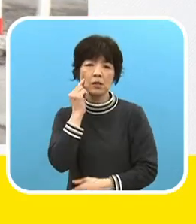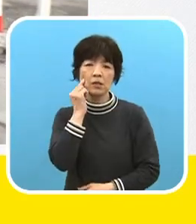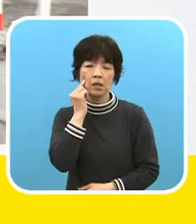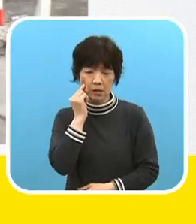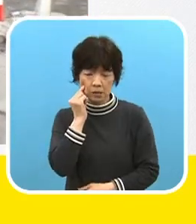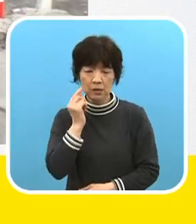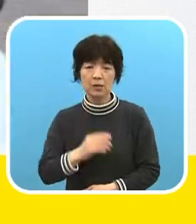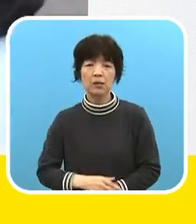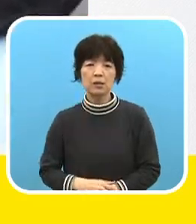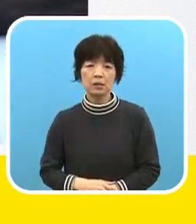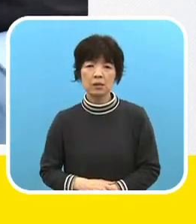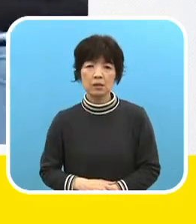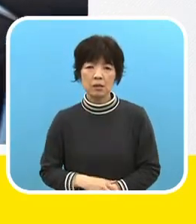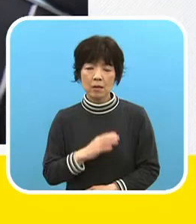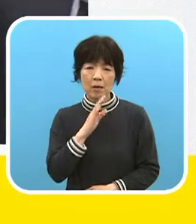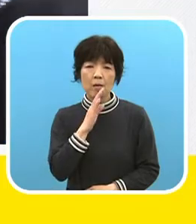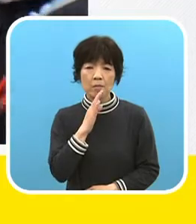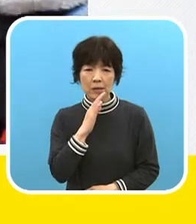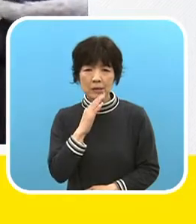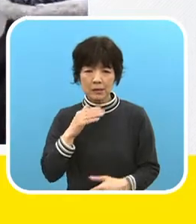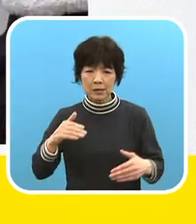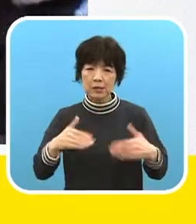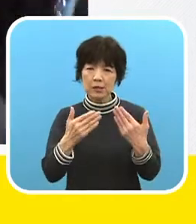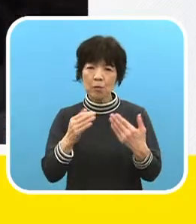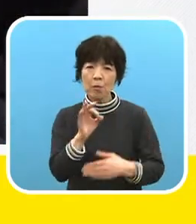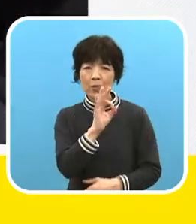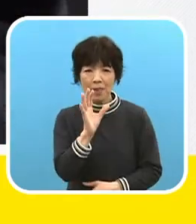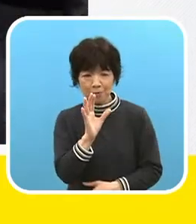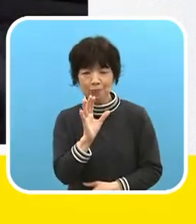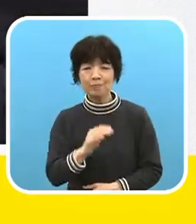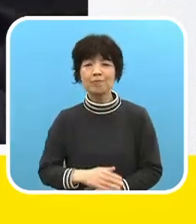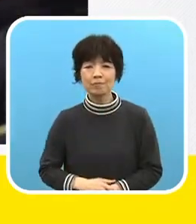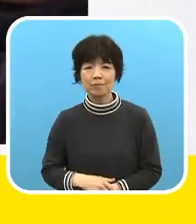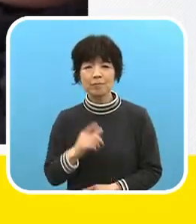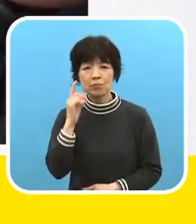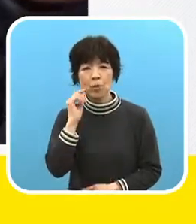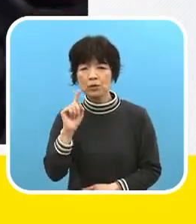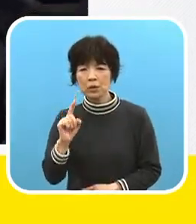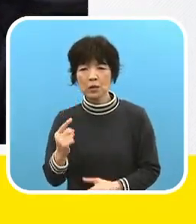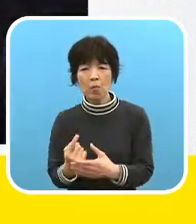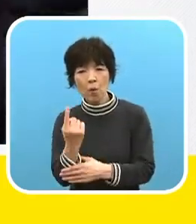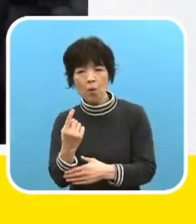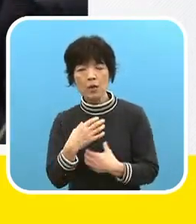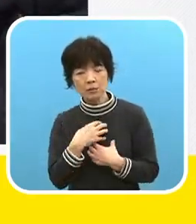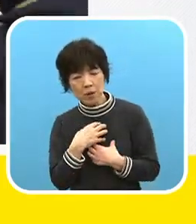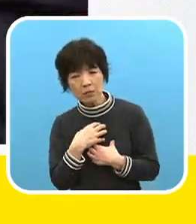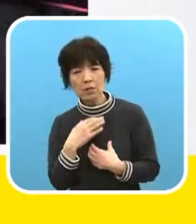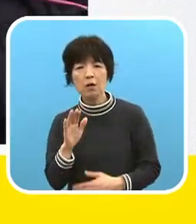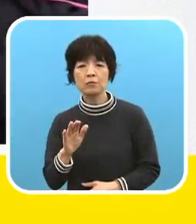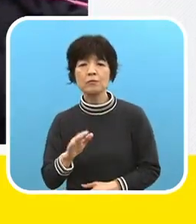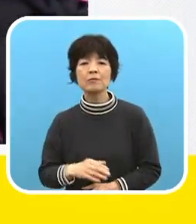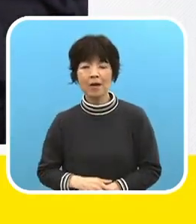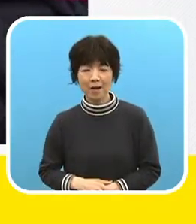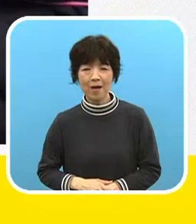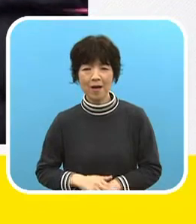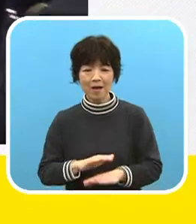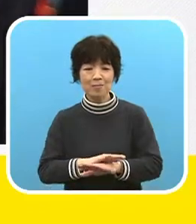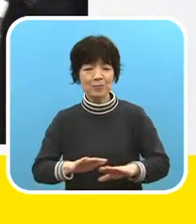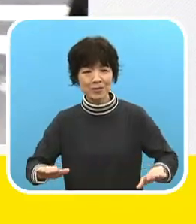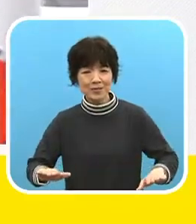から、やっぱり難しくてということ、万が一ということを考えたら、終われ